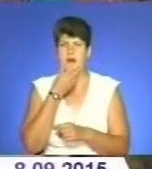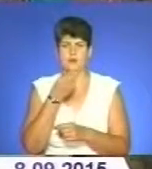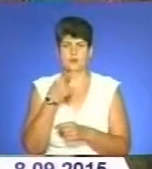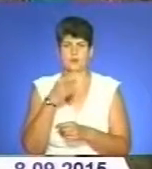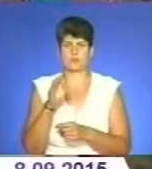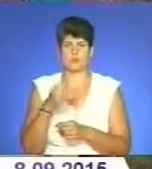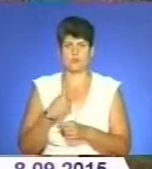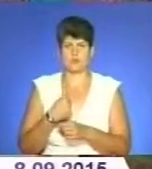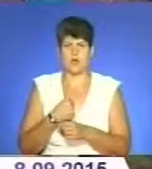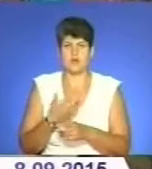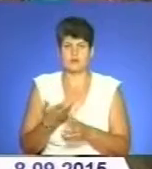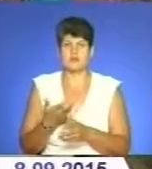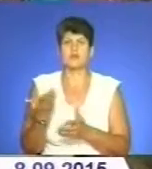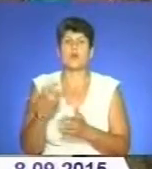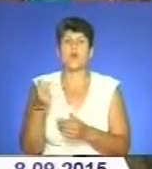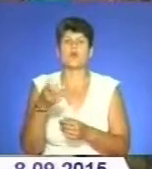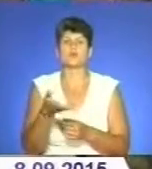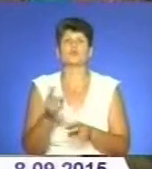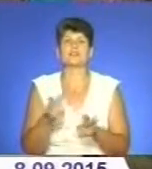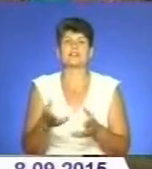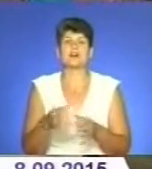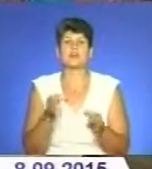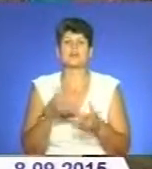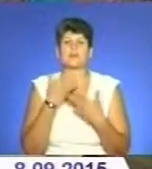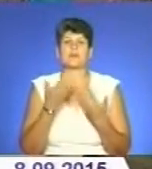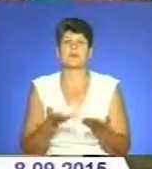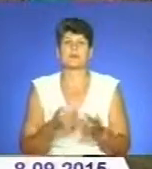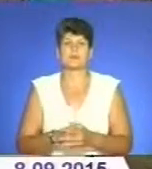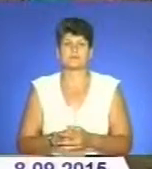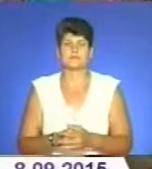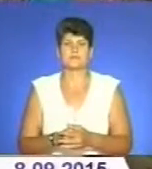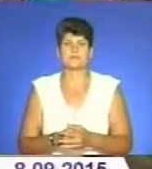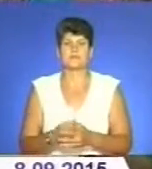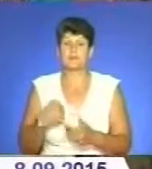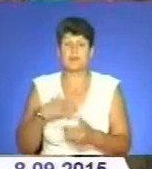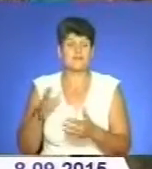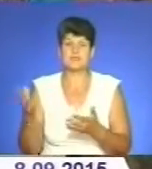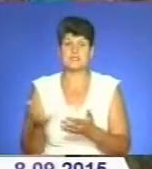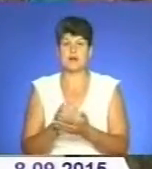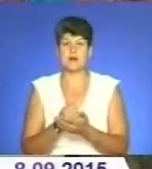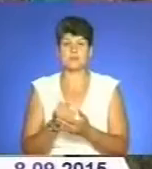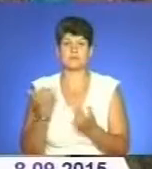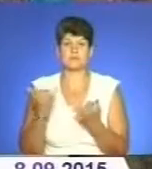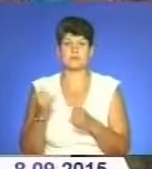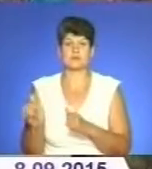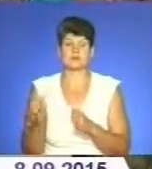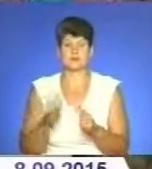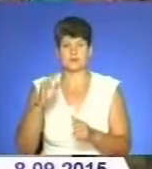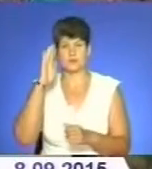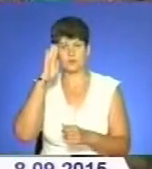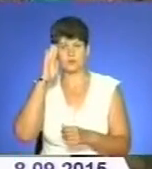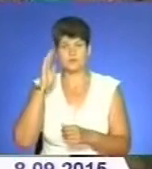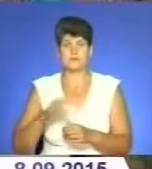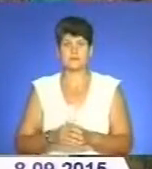нас, якого грома ви тут сидите, коли у вас нічого немає. Тобто ми не встигаємо зараз забезпечити хлопців.